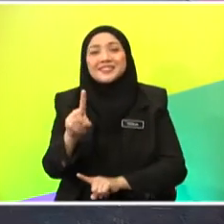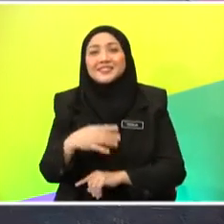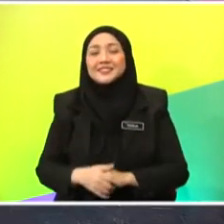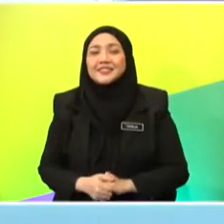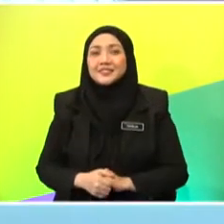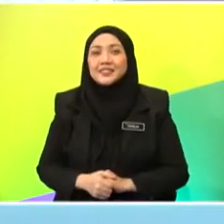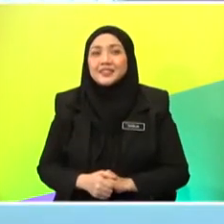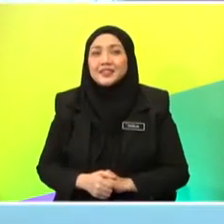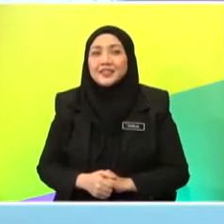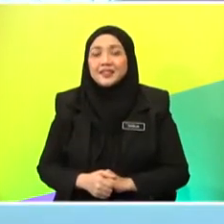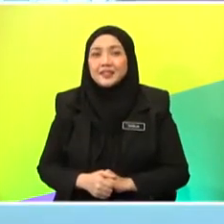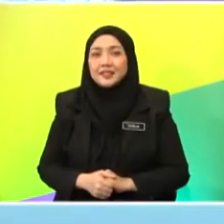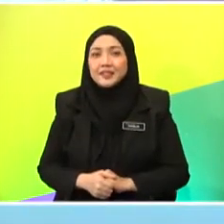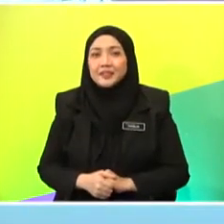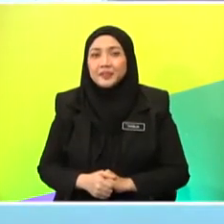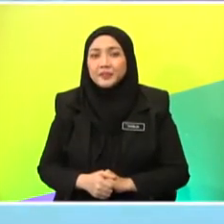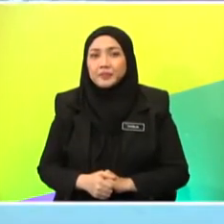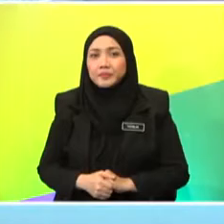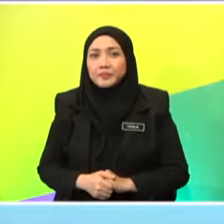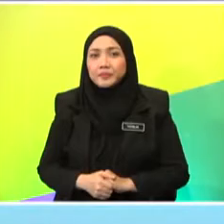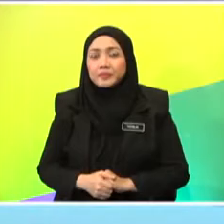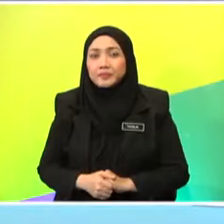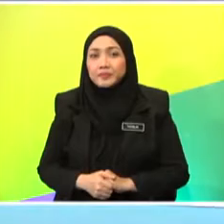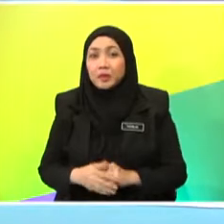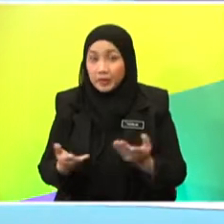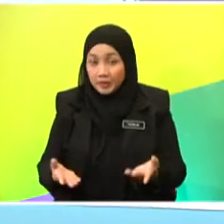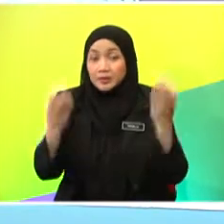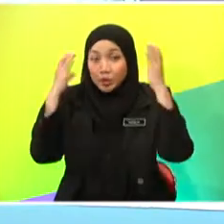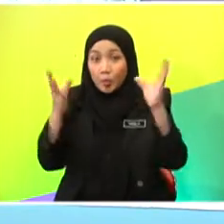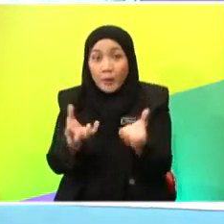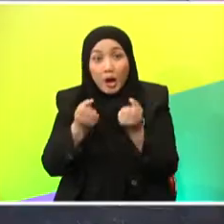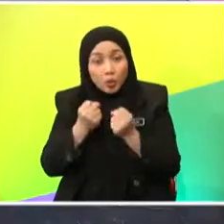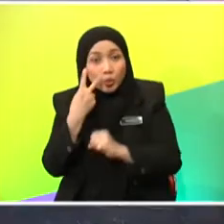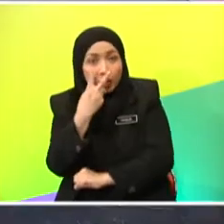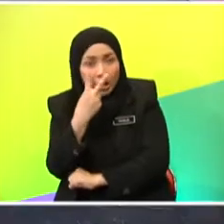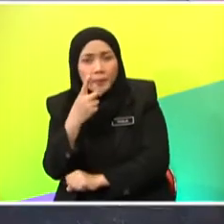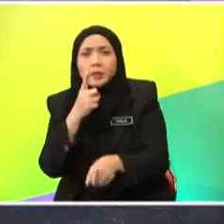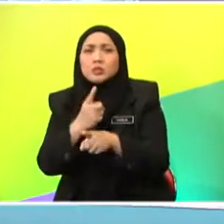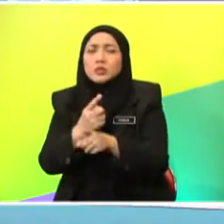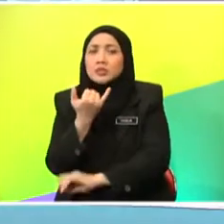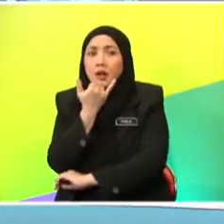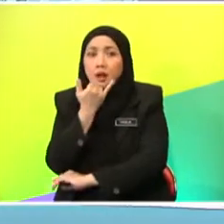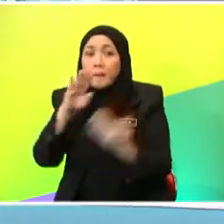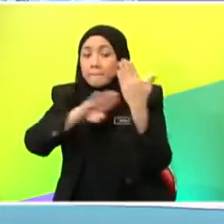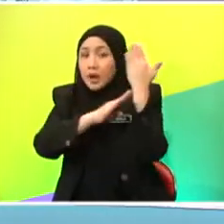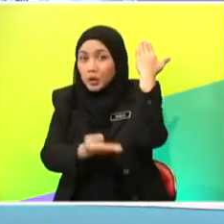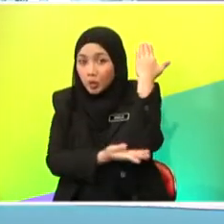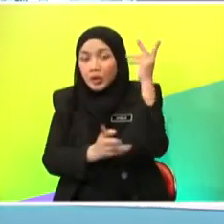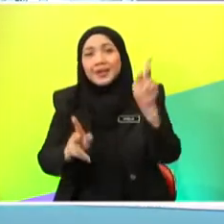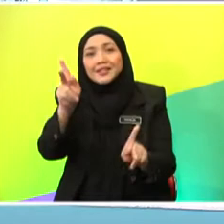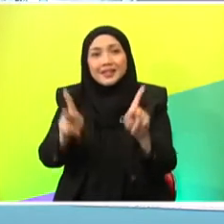pun Belu saya masukkan ke gereja presenter hatiku tengok dulu betul-betul oke bye